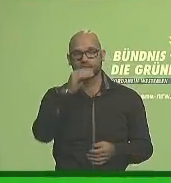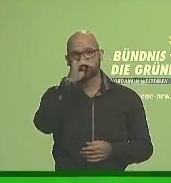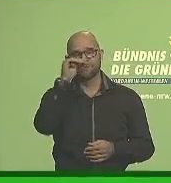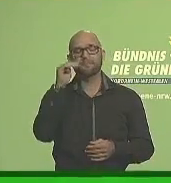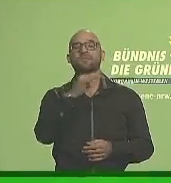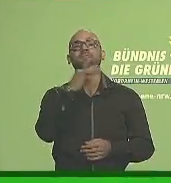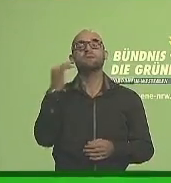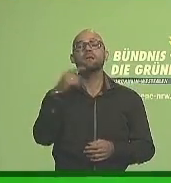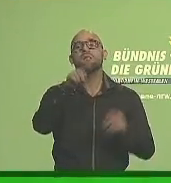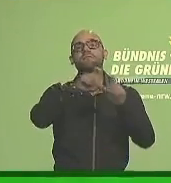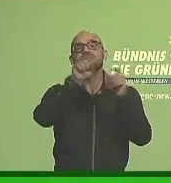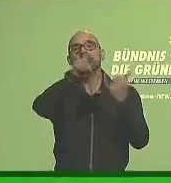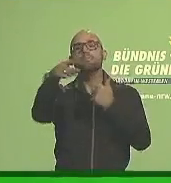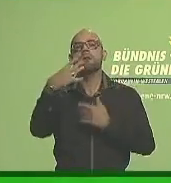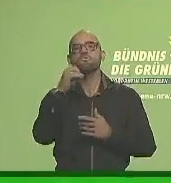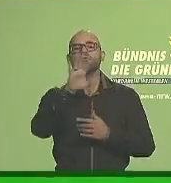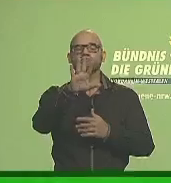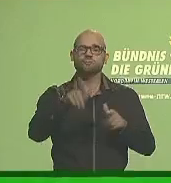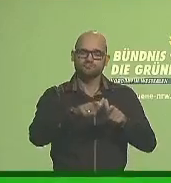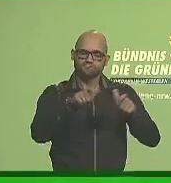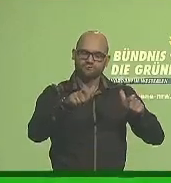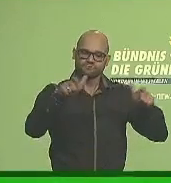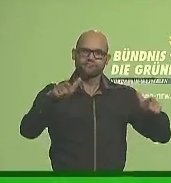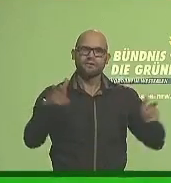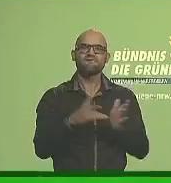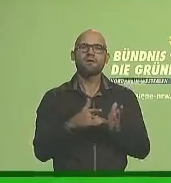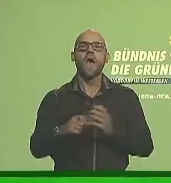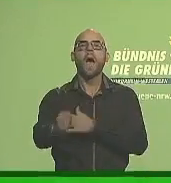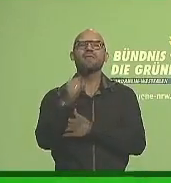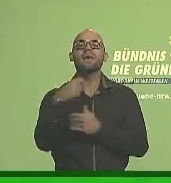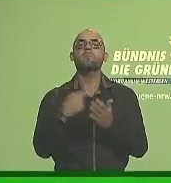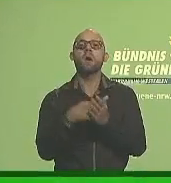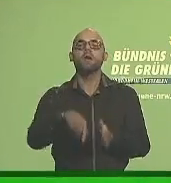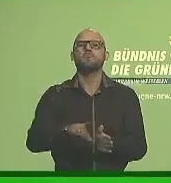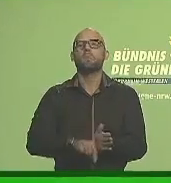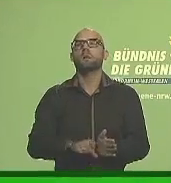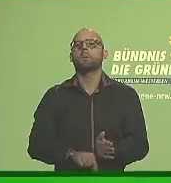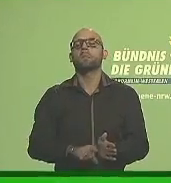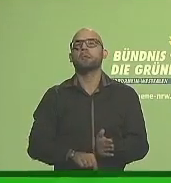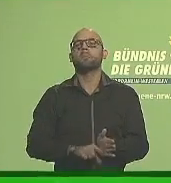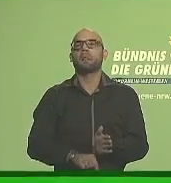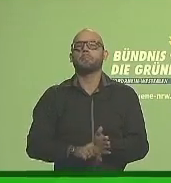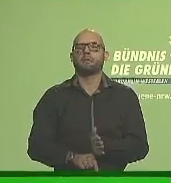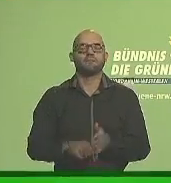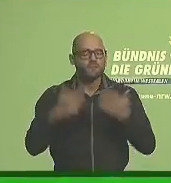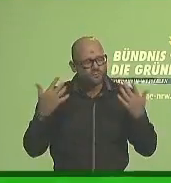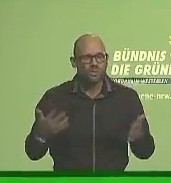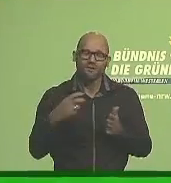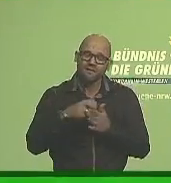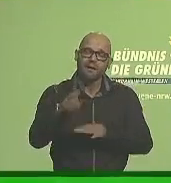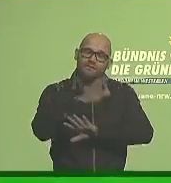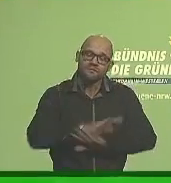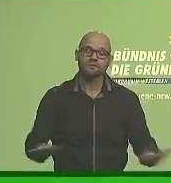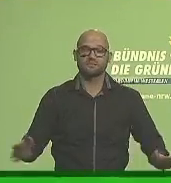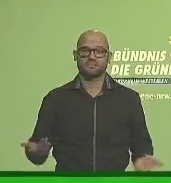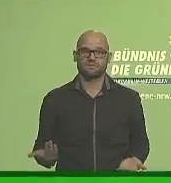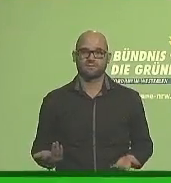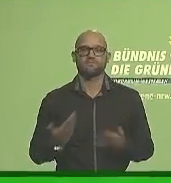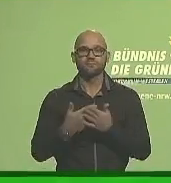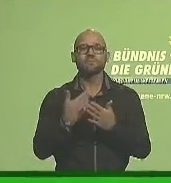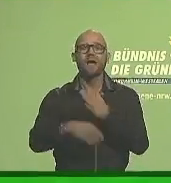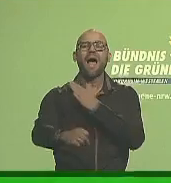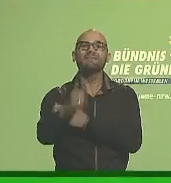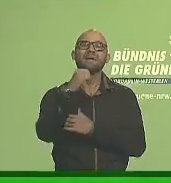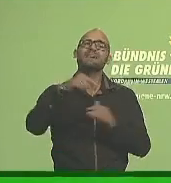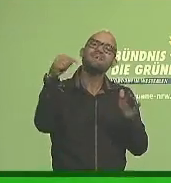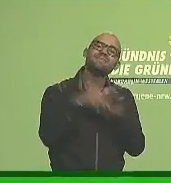Kapazitäten ausweiten, weil sie sagen, der Energiepreis hier ist doch so wunderbar billig. Ja, das kann es nicht sein. Auch die energieintensiven